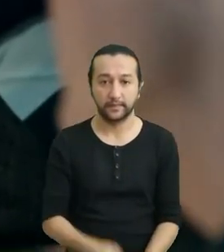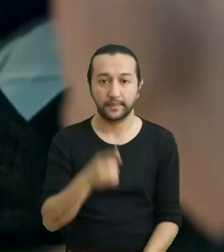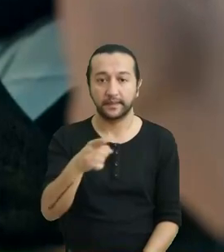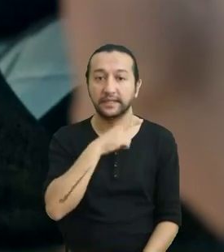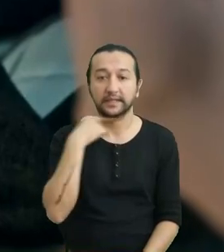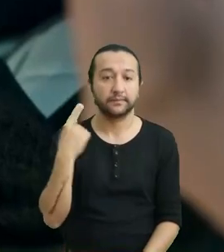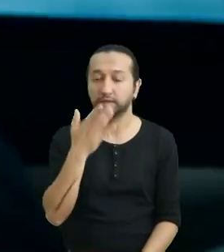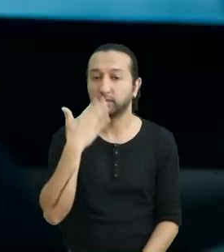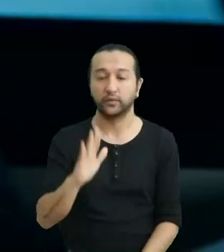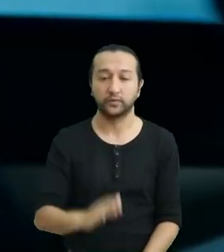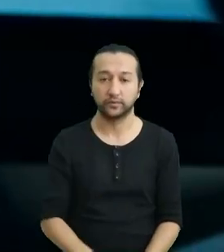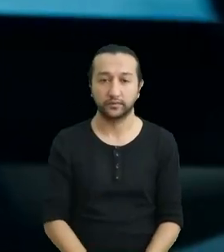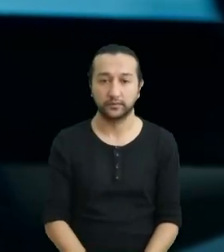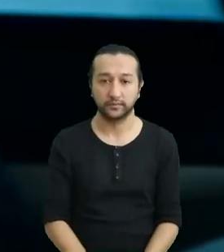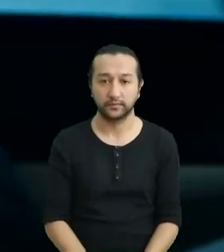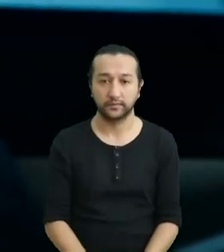İmkansız yoktur.